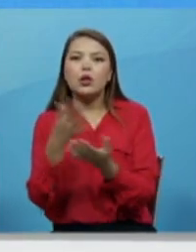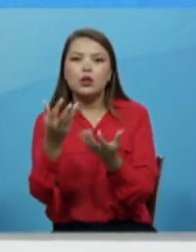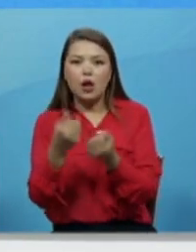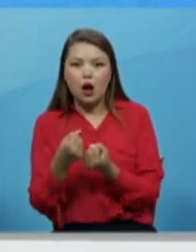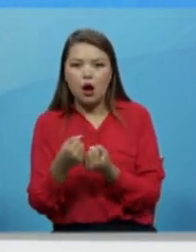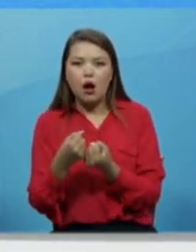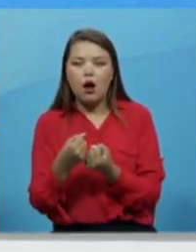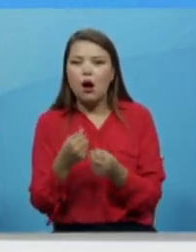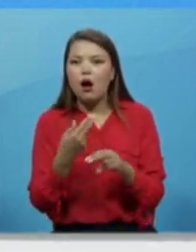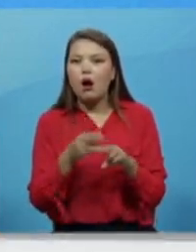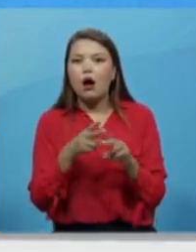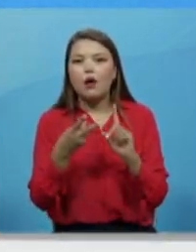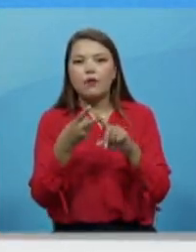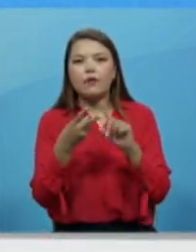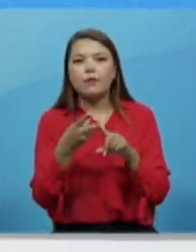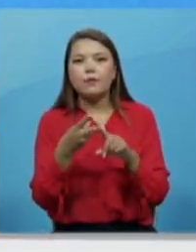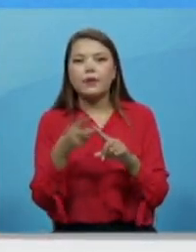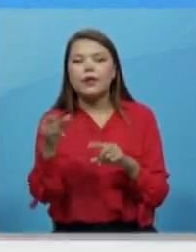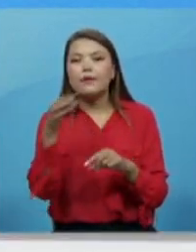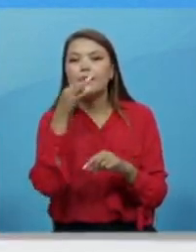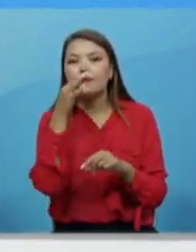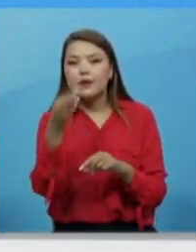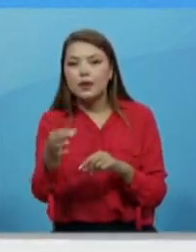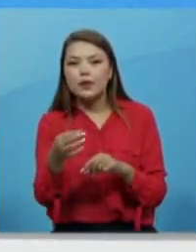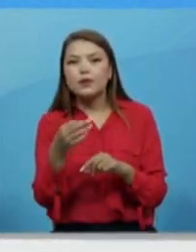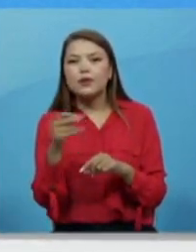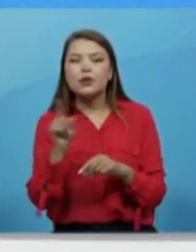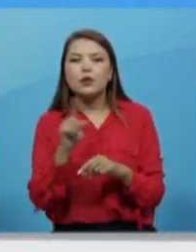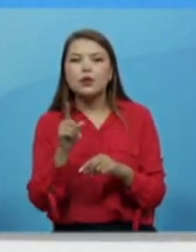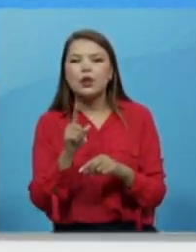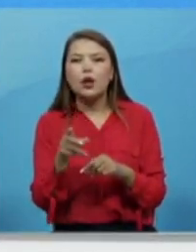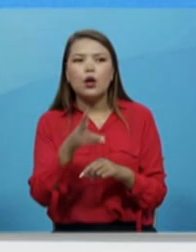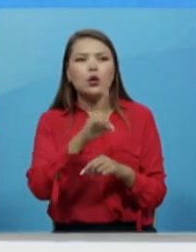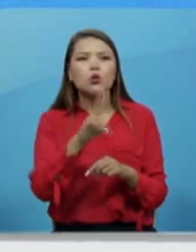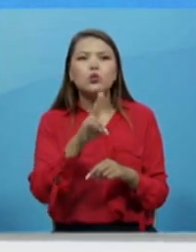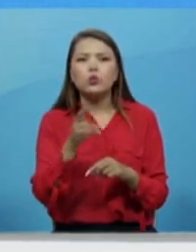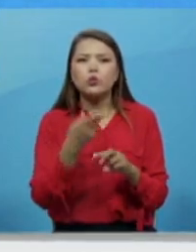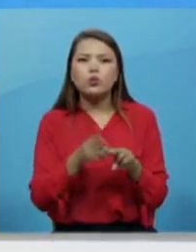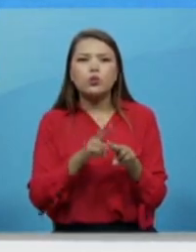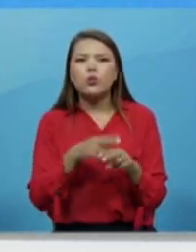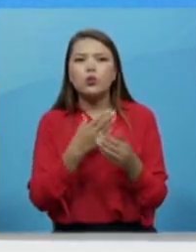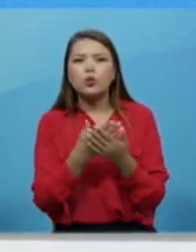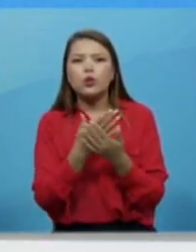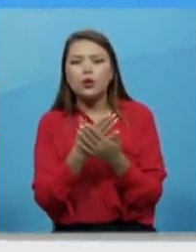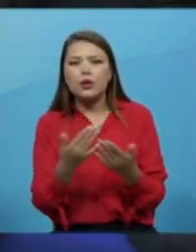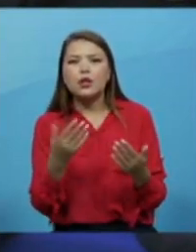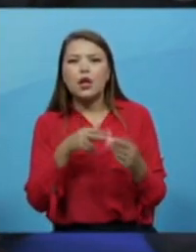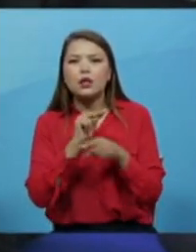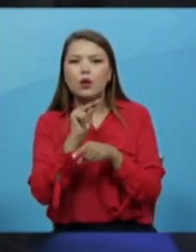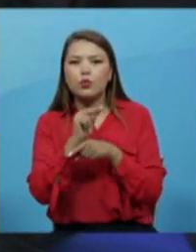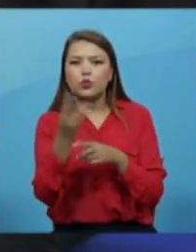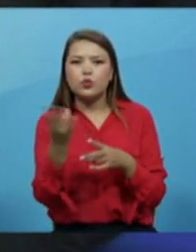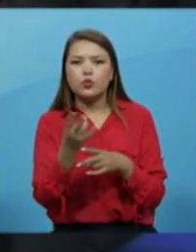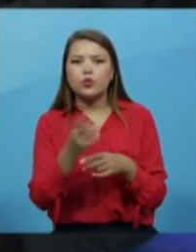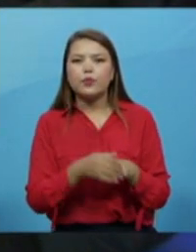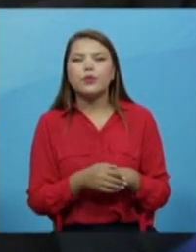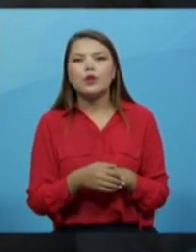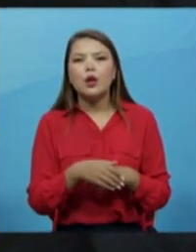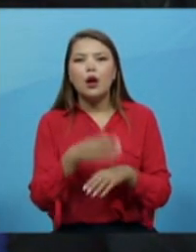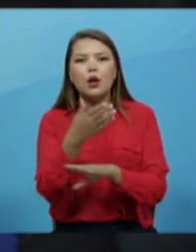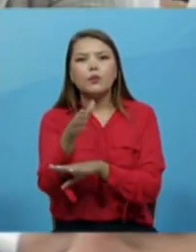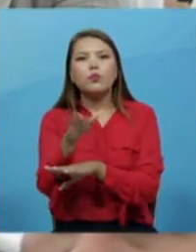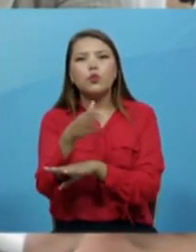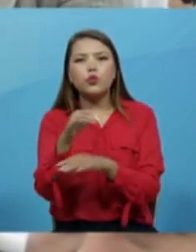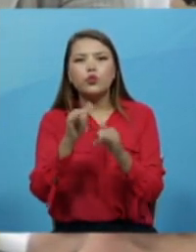алады. Екінші жағы, сіздің айтып отырғаныңыз да бар. Ешкім біліп тумайды, үйрету керек барлығы. Жиында балық